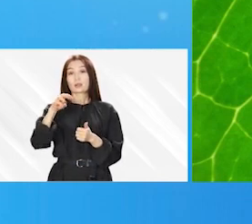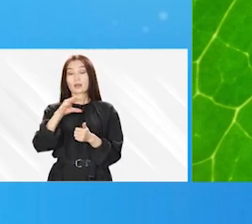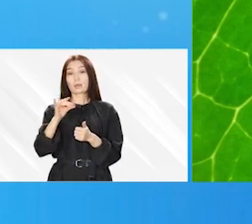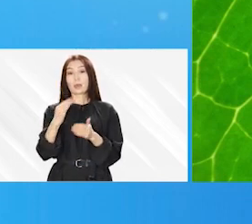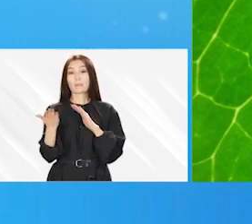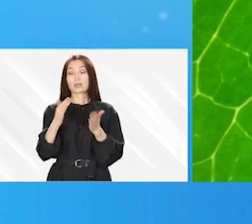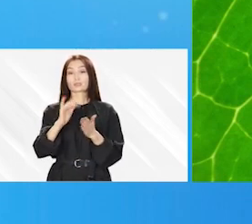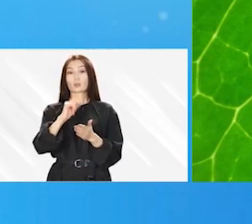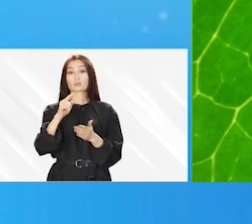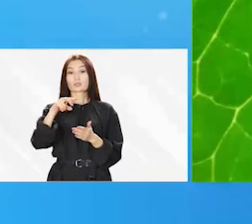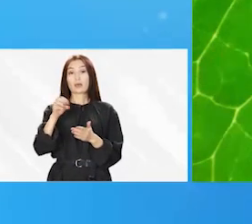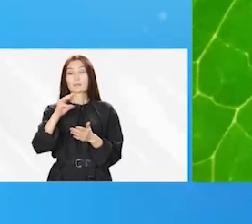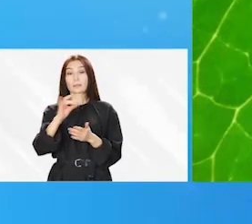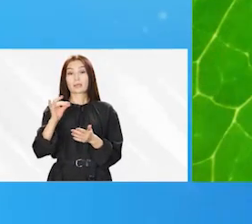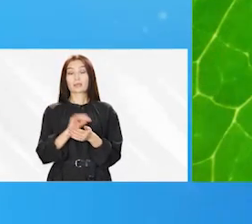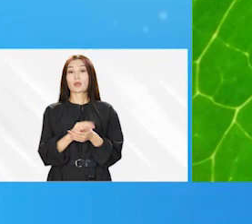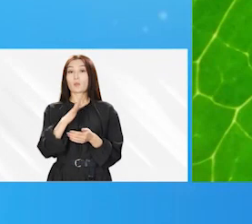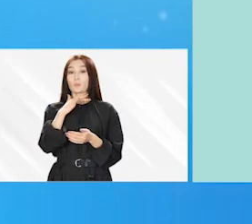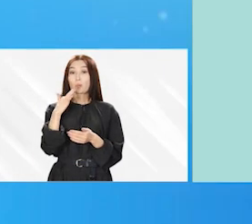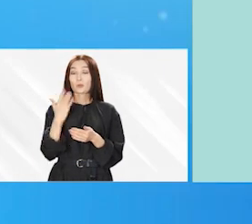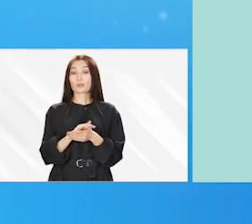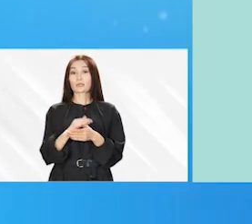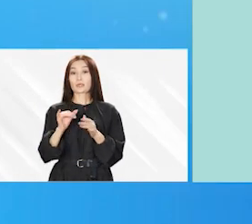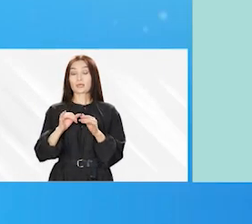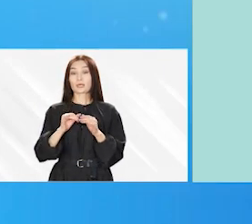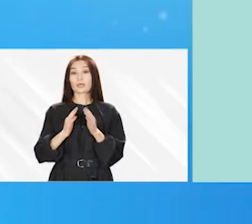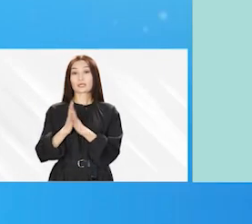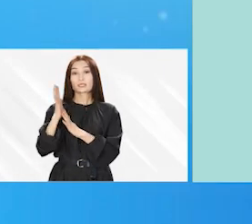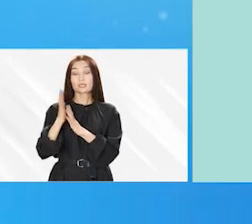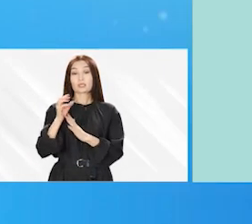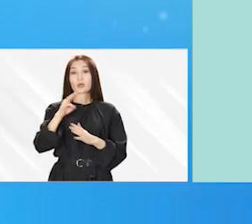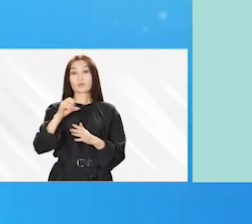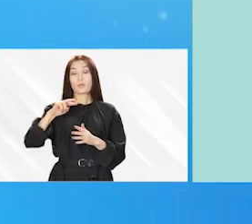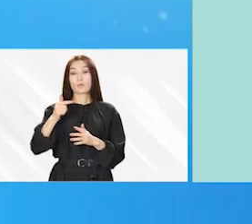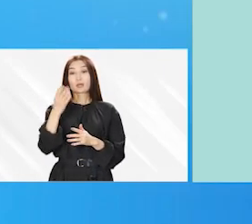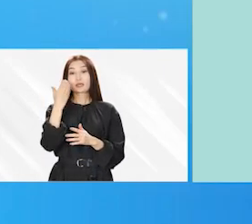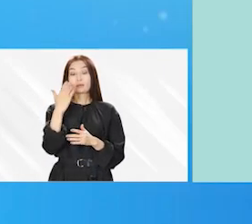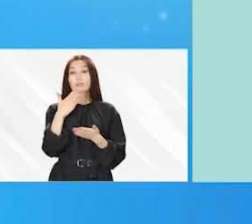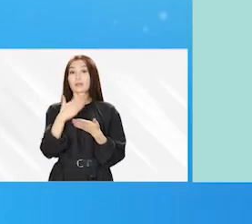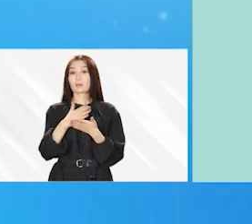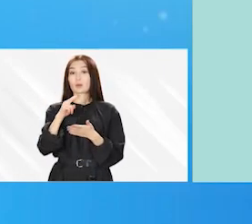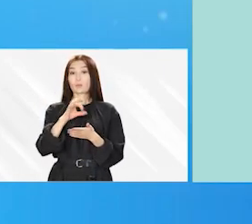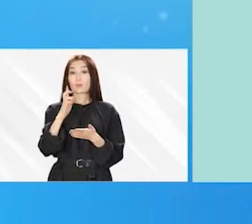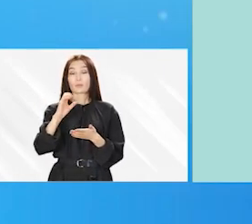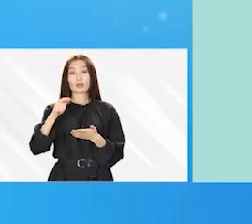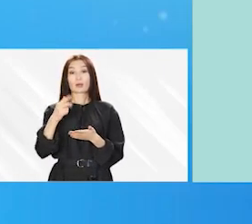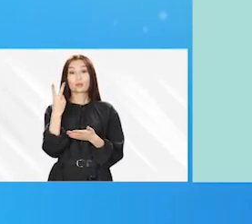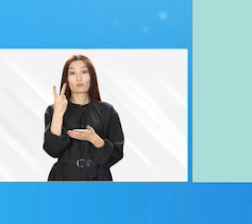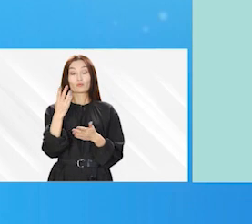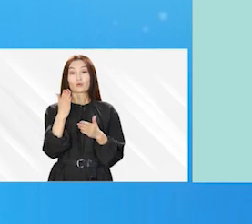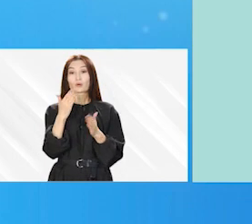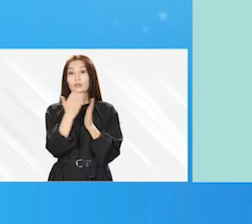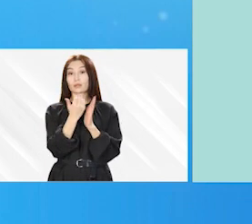междоузлиями многие растения например топа и я бы не обладает побегами двух типов у